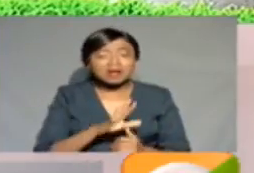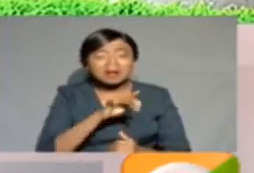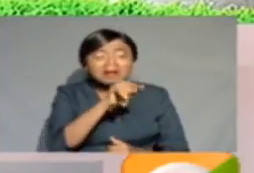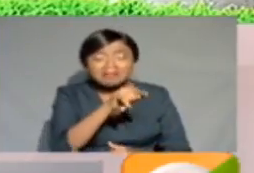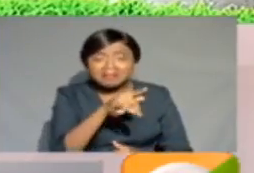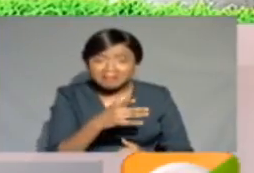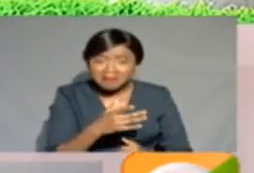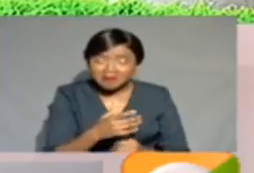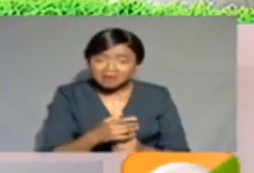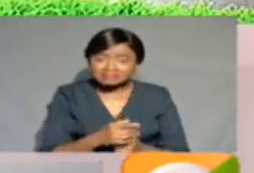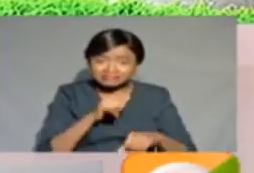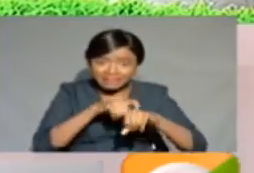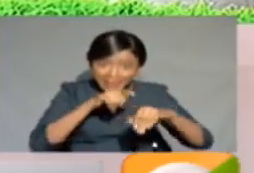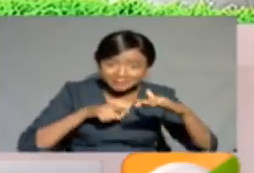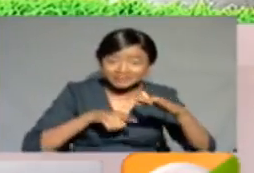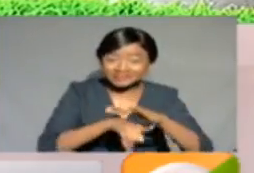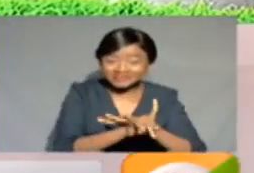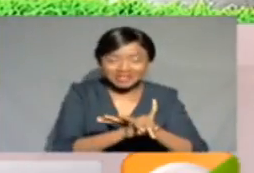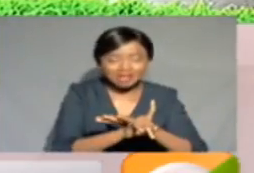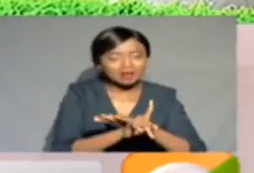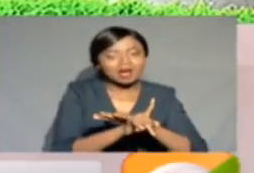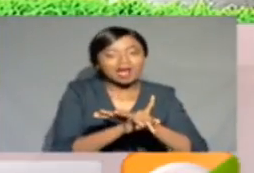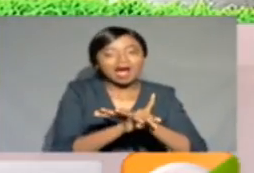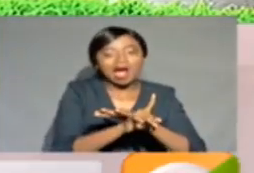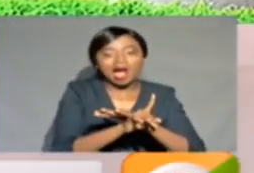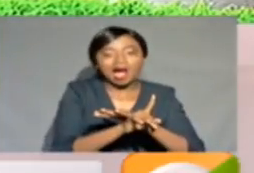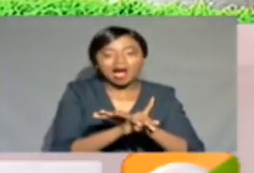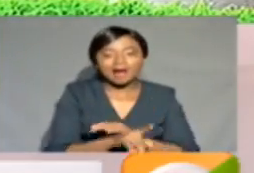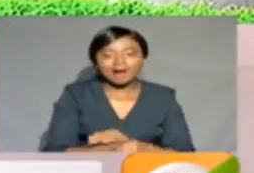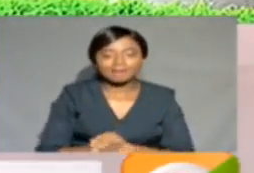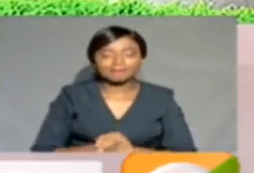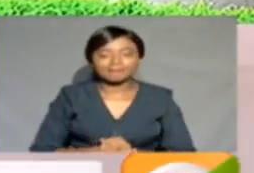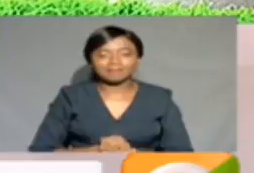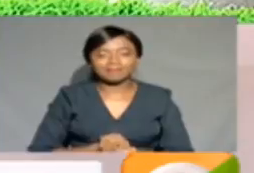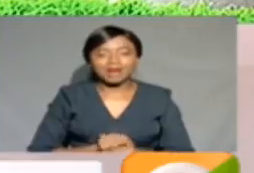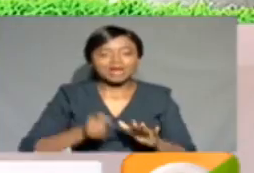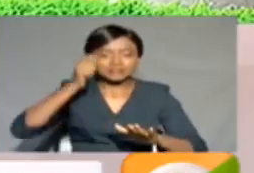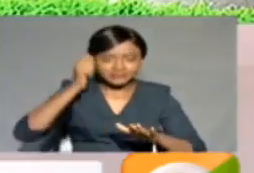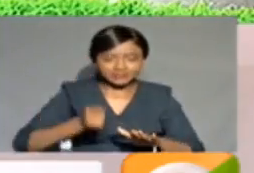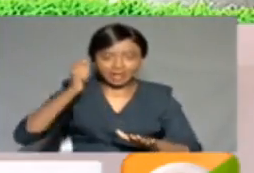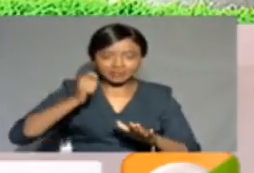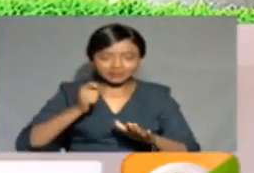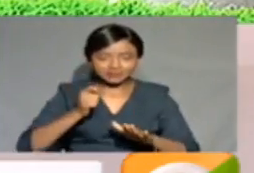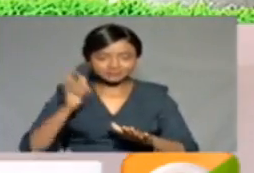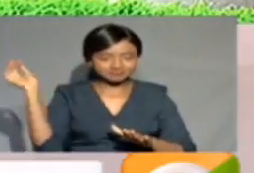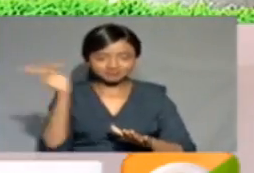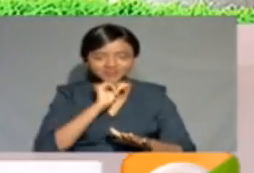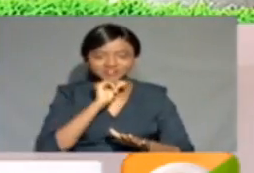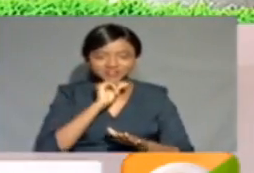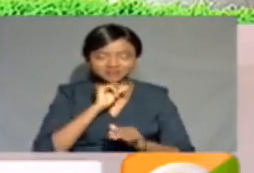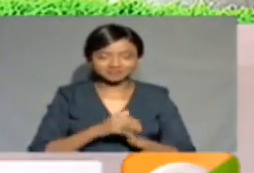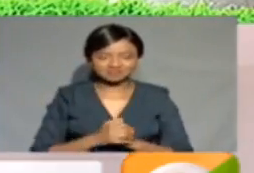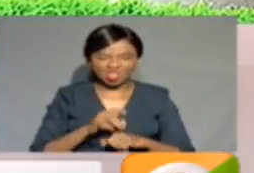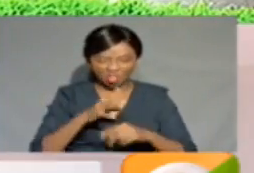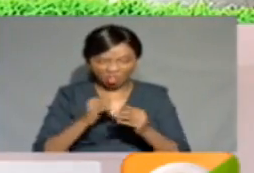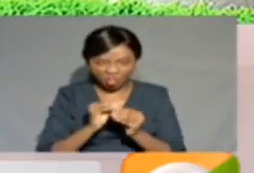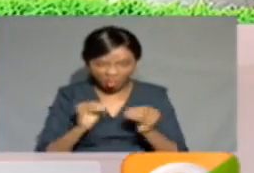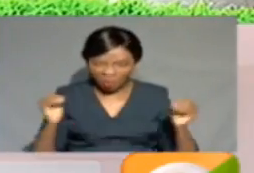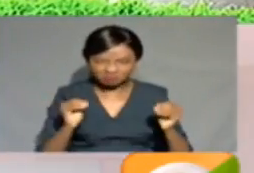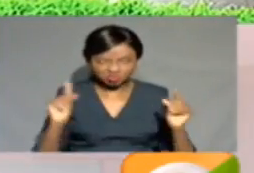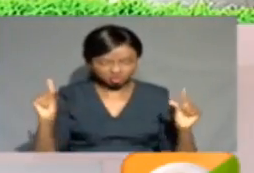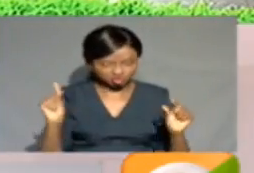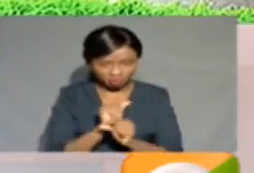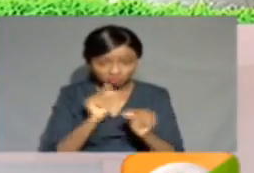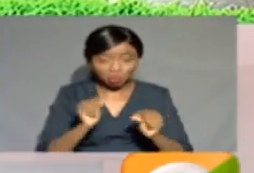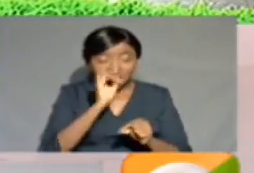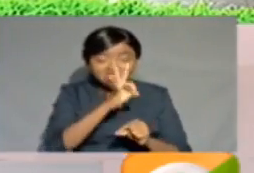huku kishaingizwa hapa Pilato anatoa hukumu yake mara moja, haichukui muda. Kama ni